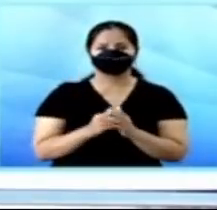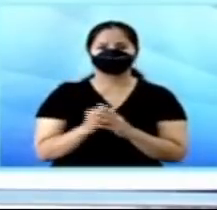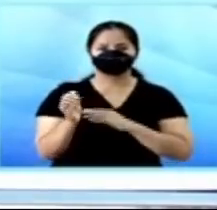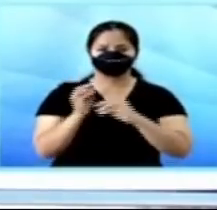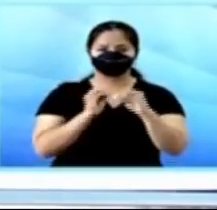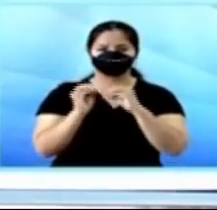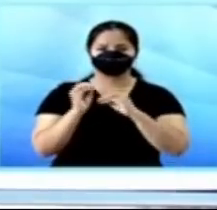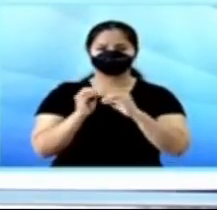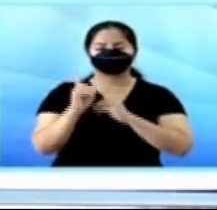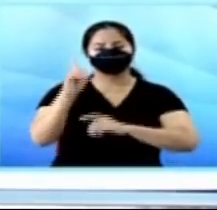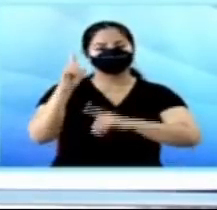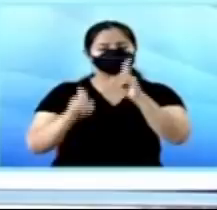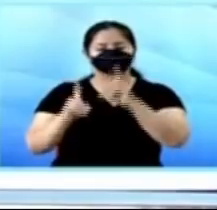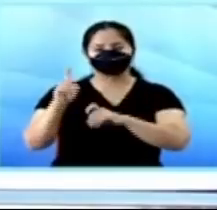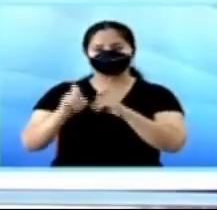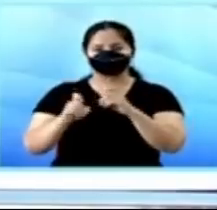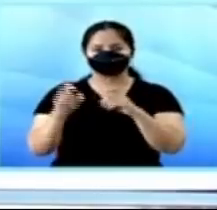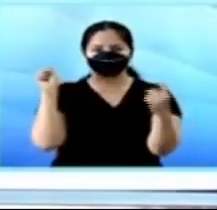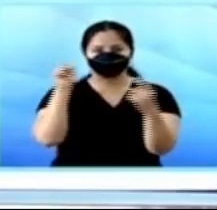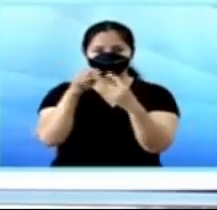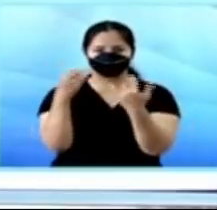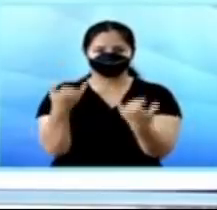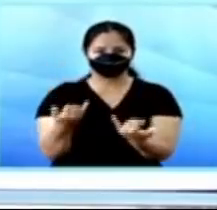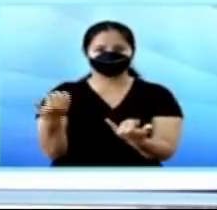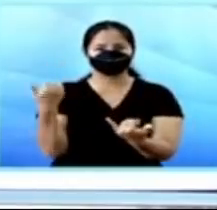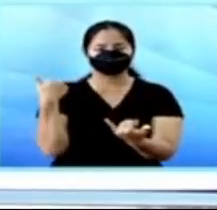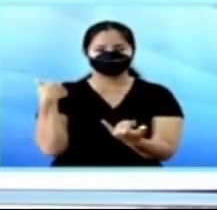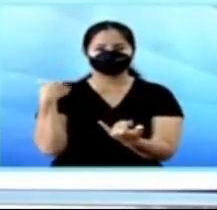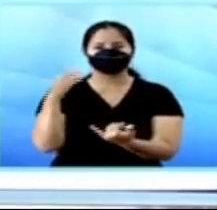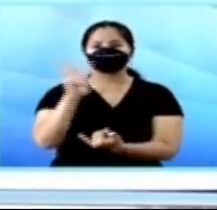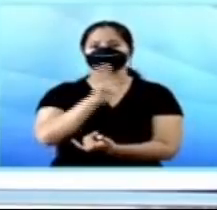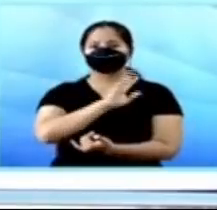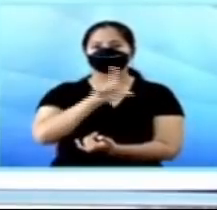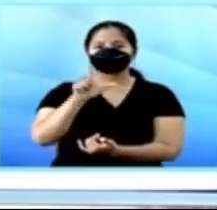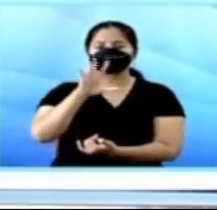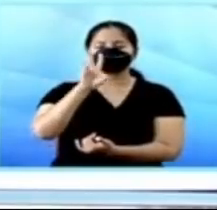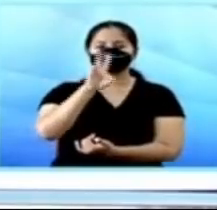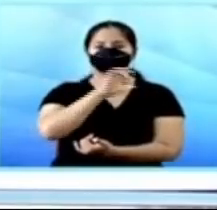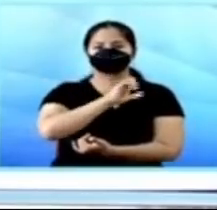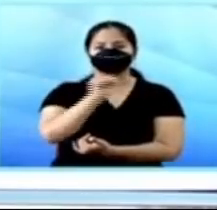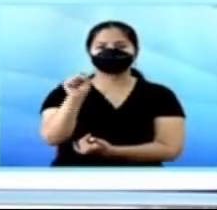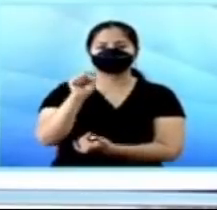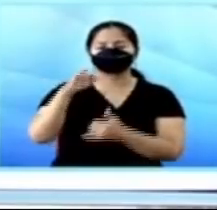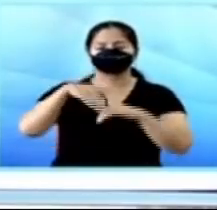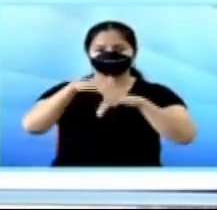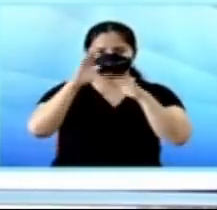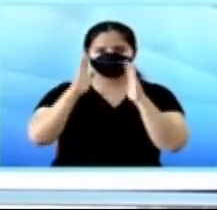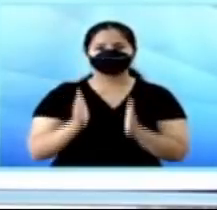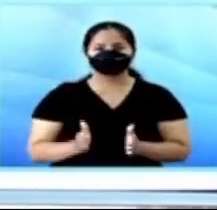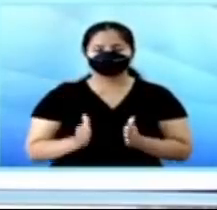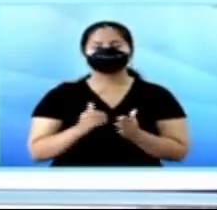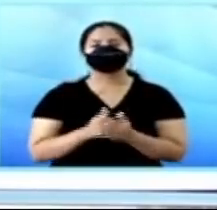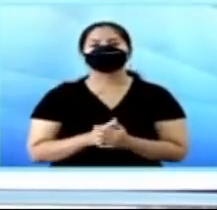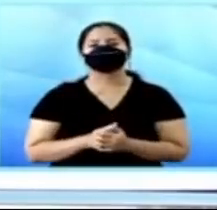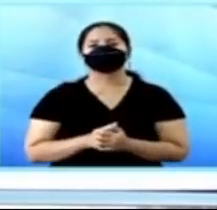ขการเสียชีวิตสะสมณปัจจุบันนี้ก็ยังอยู่ที่ 4,700,000 กว่าคนนะ